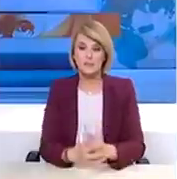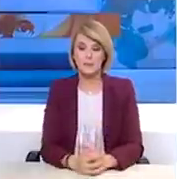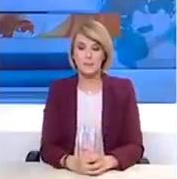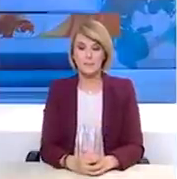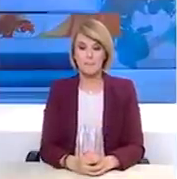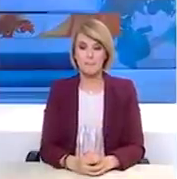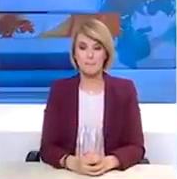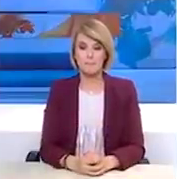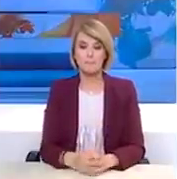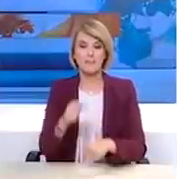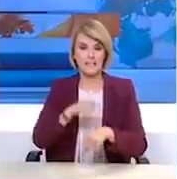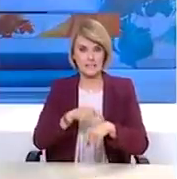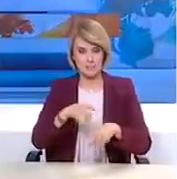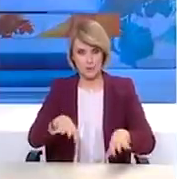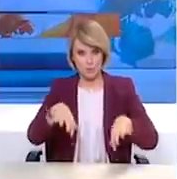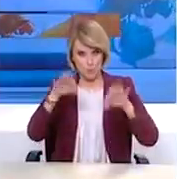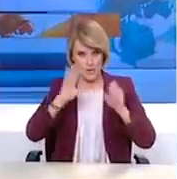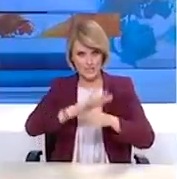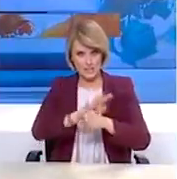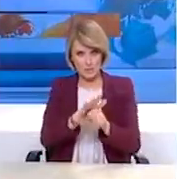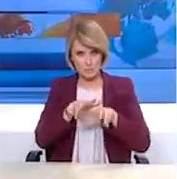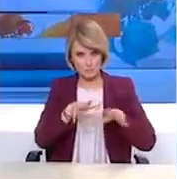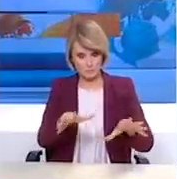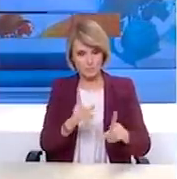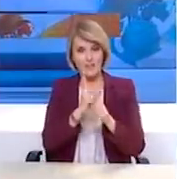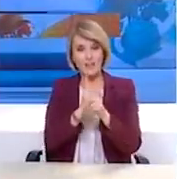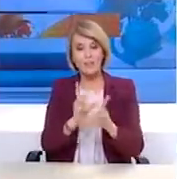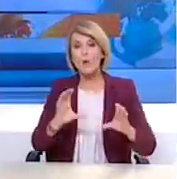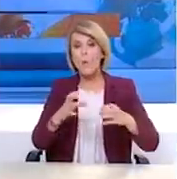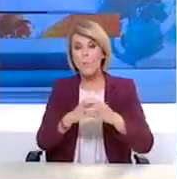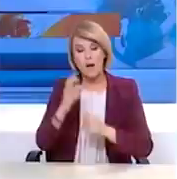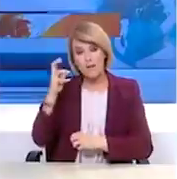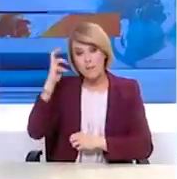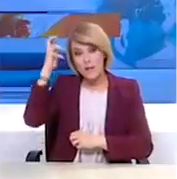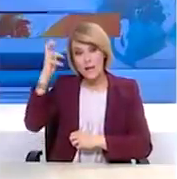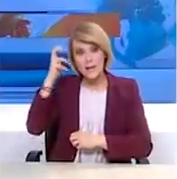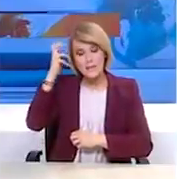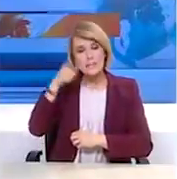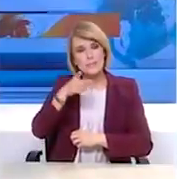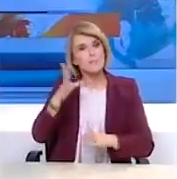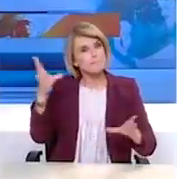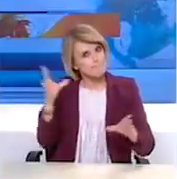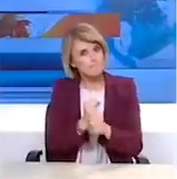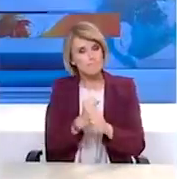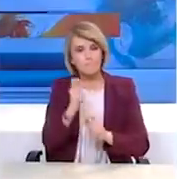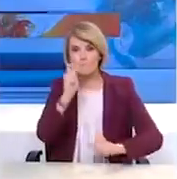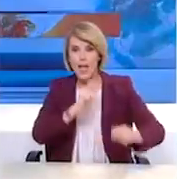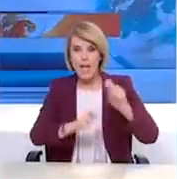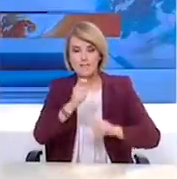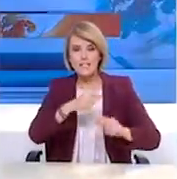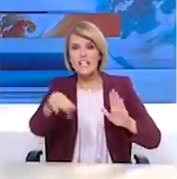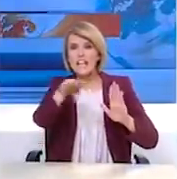Από την αρχή της κρίσης του κορονοϊού, η ομάδα των ειδικών επιστημόνων κατάρτισε μία